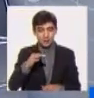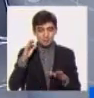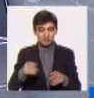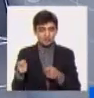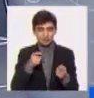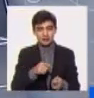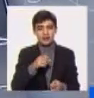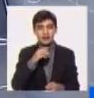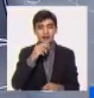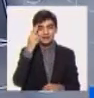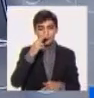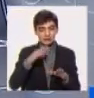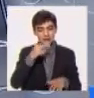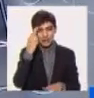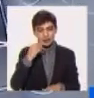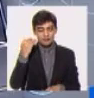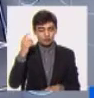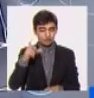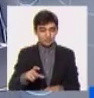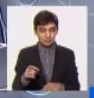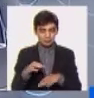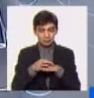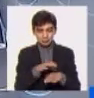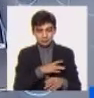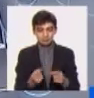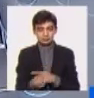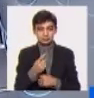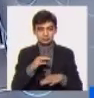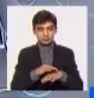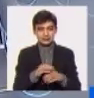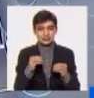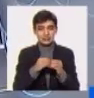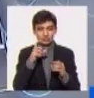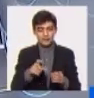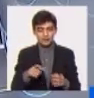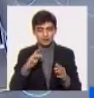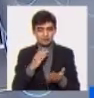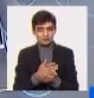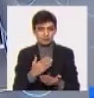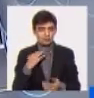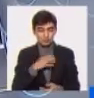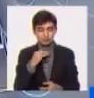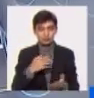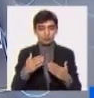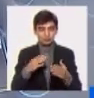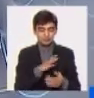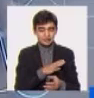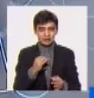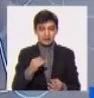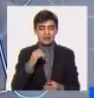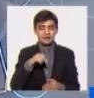из Италии. В обоих случаях среди контактировавших десятки человек. Глава Минздрава Елжан Биртанов сегодня объявил,